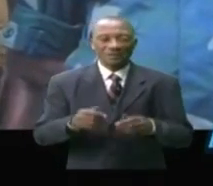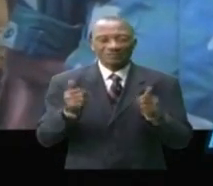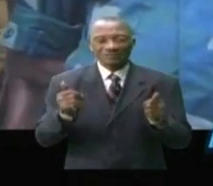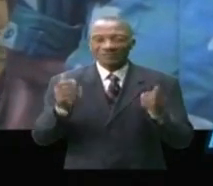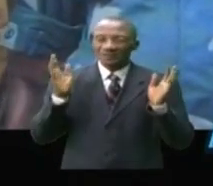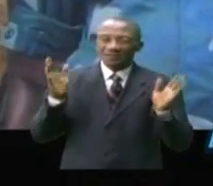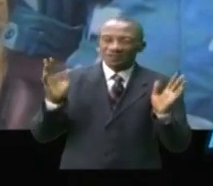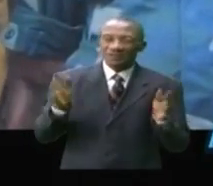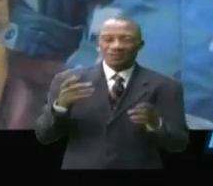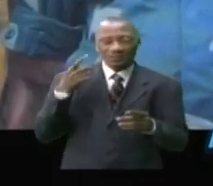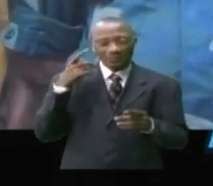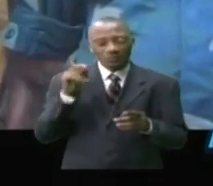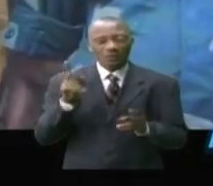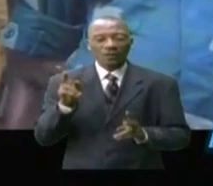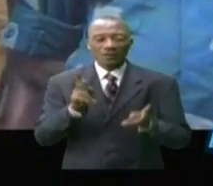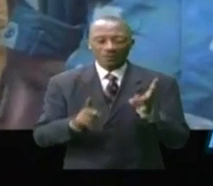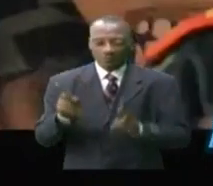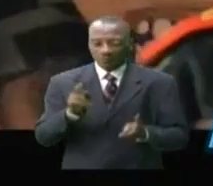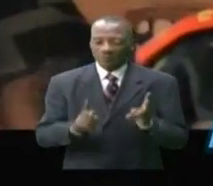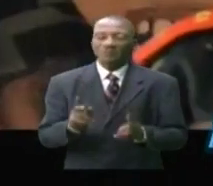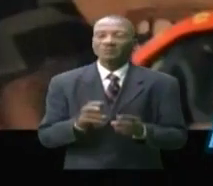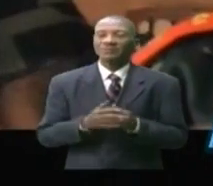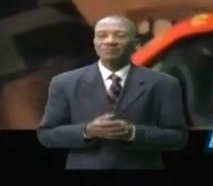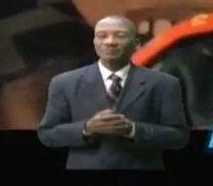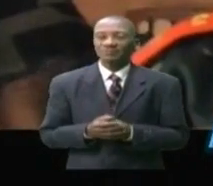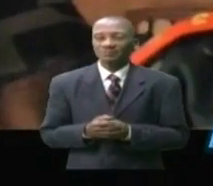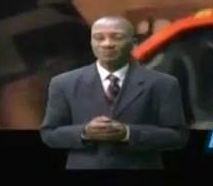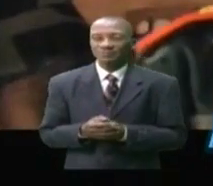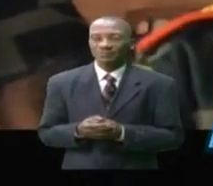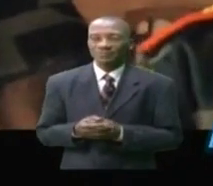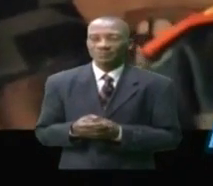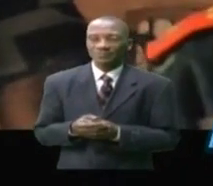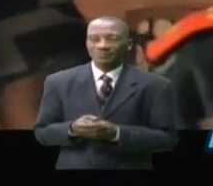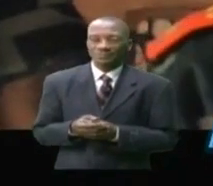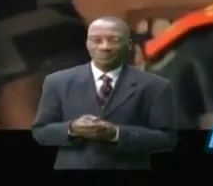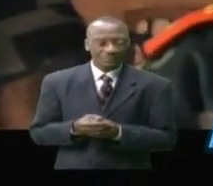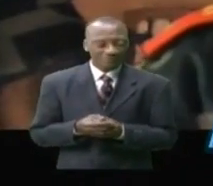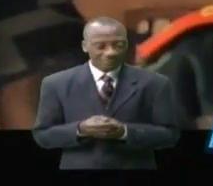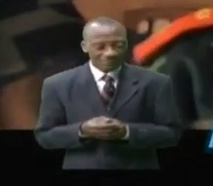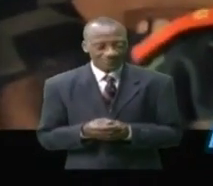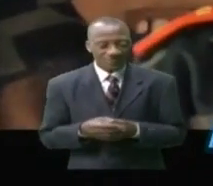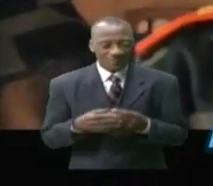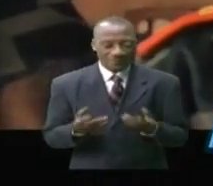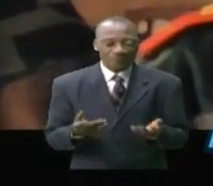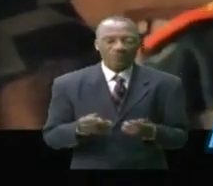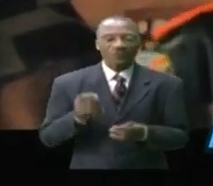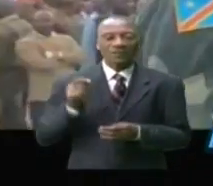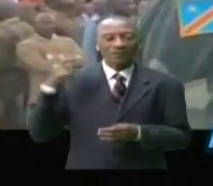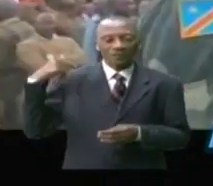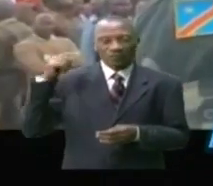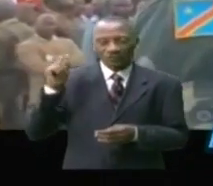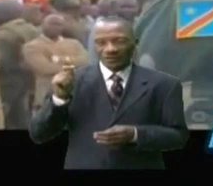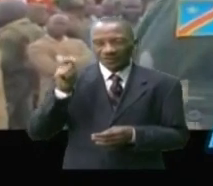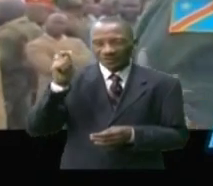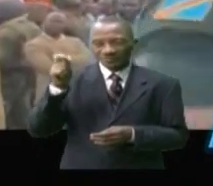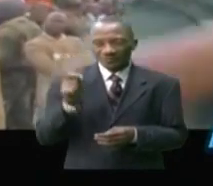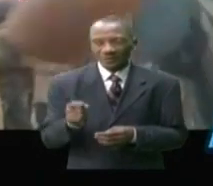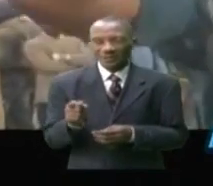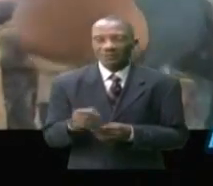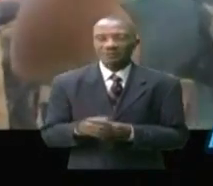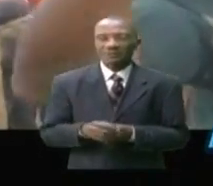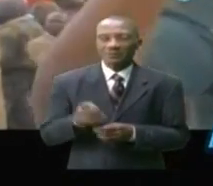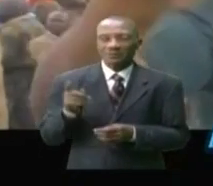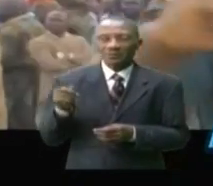libre circulation de la population. Pour le commandant de la 32e région militaire, représentant personnel du gouvernement militaire